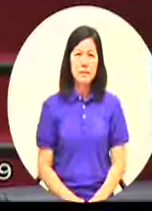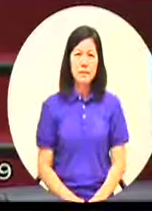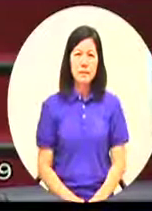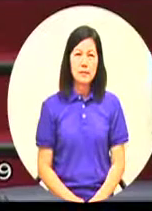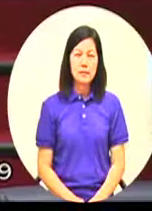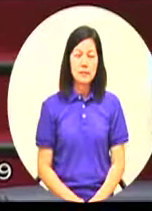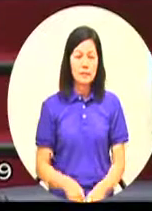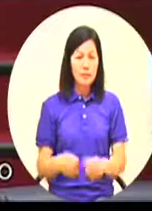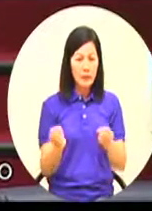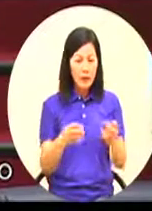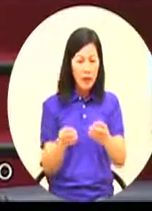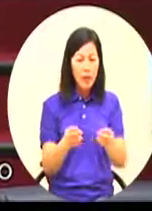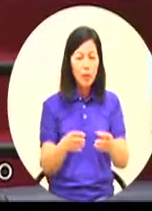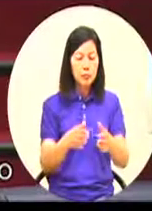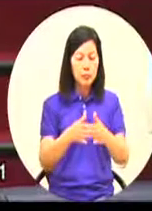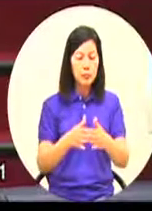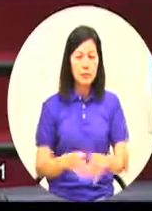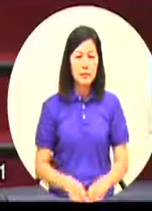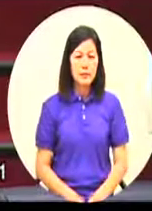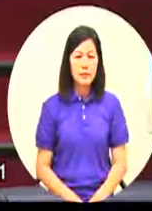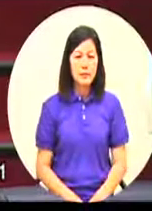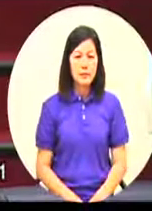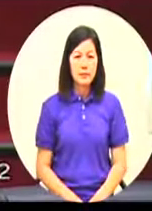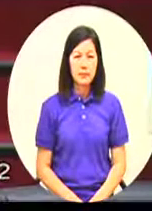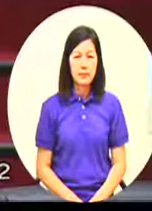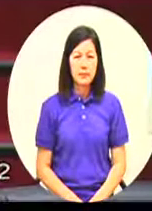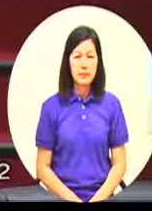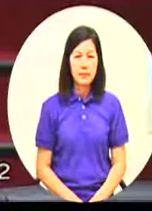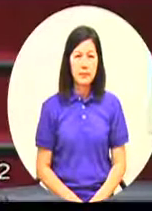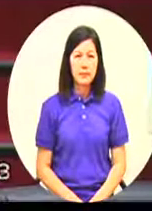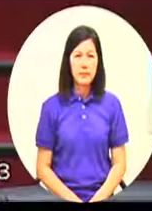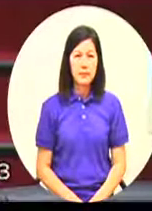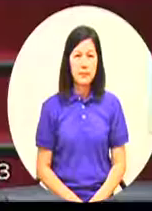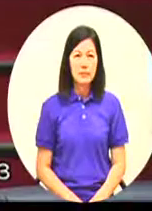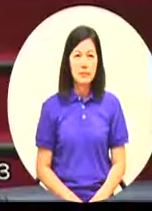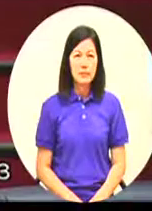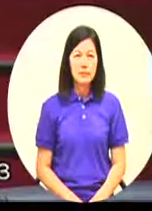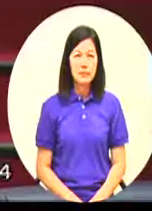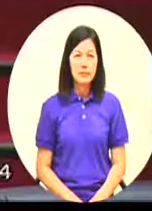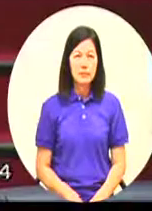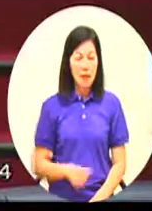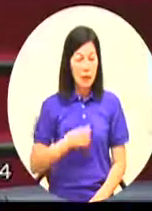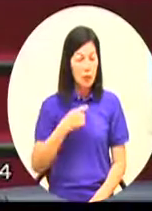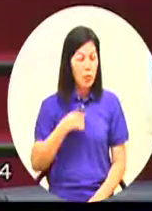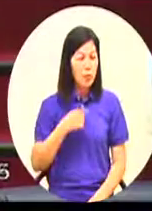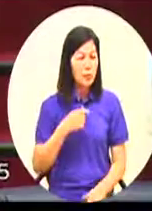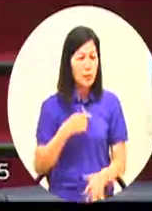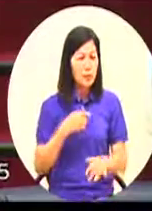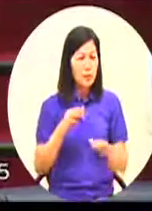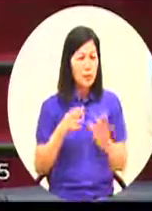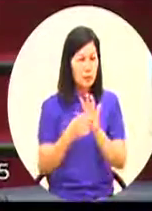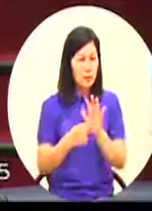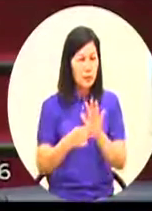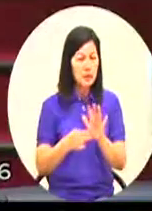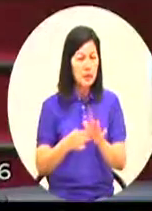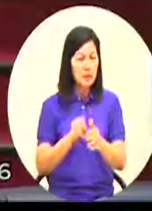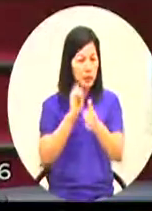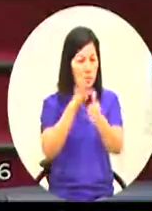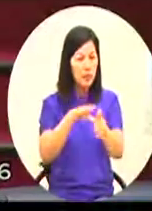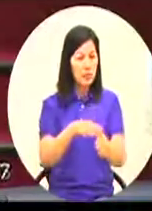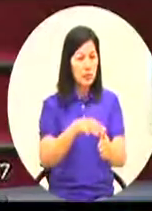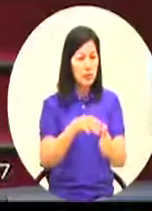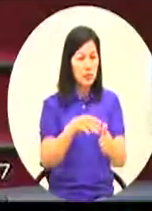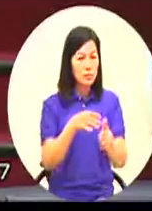我们为什么都不能说？真的，我站在这里，不知道要怎么交代百